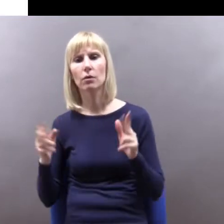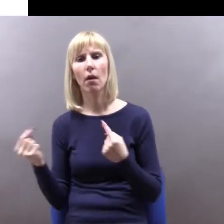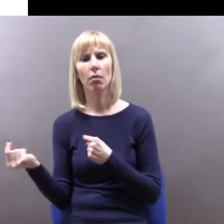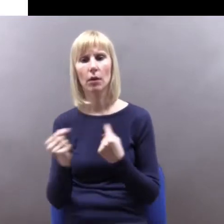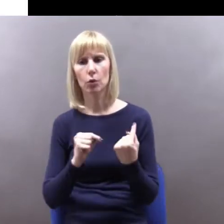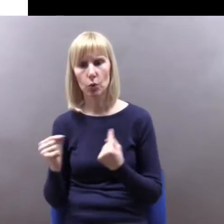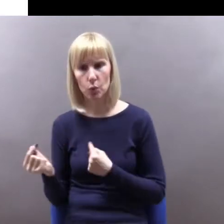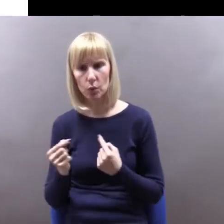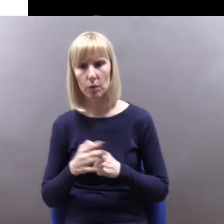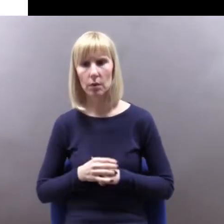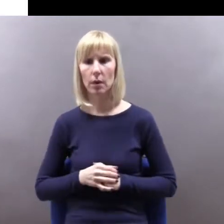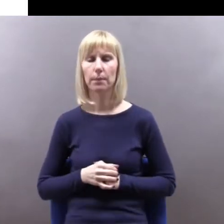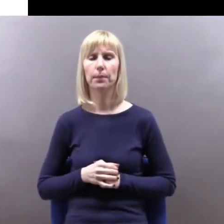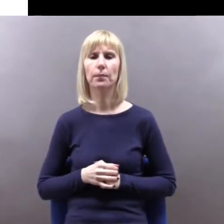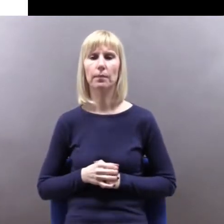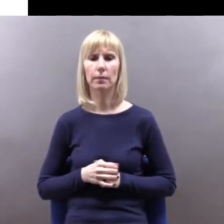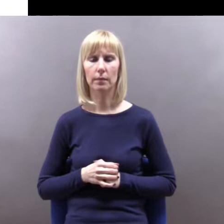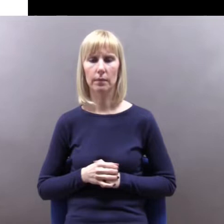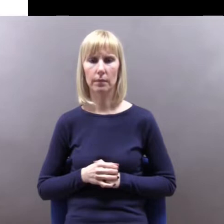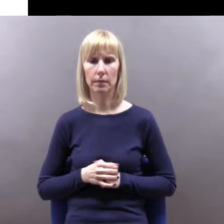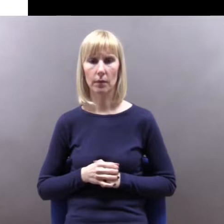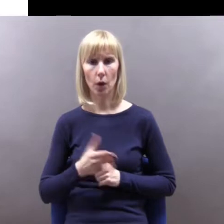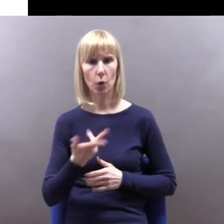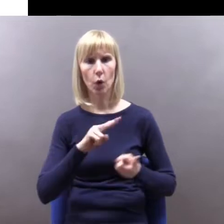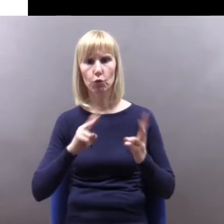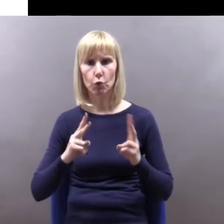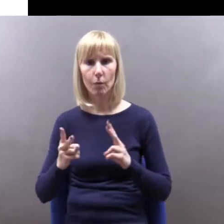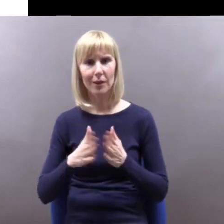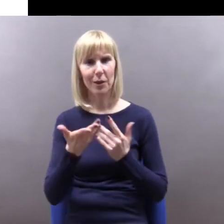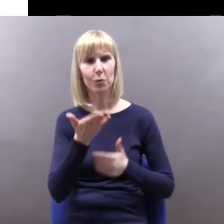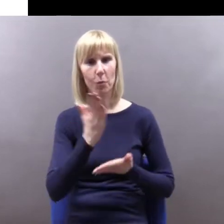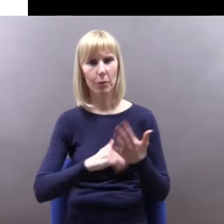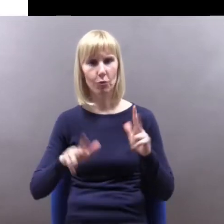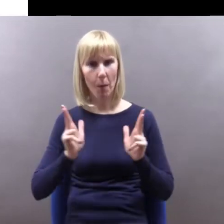chwili odpoczynku. Zatem zarządzam przerwę tak do godziny